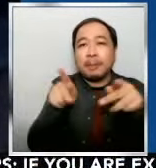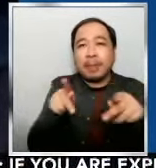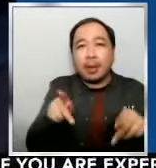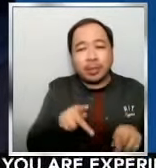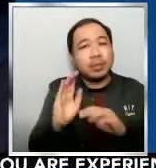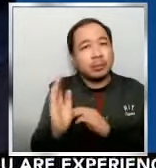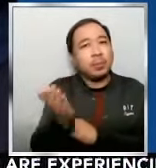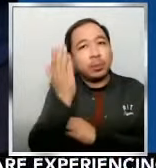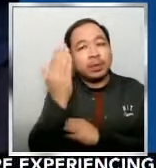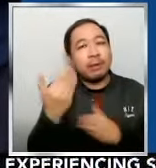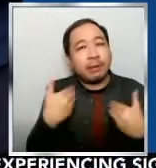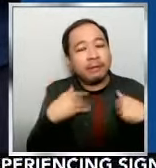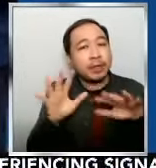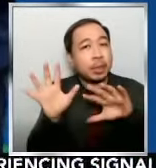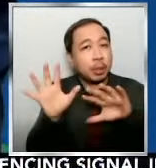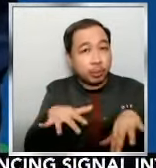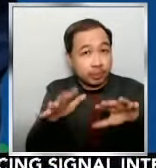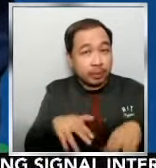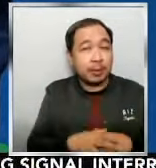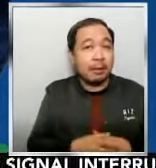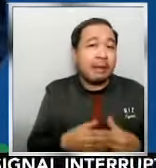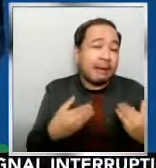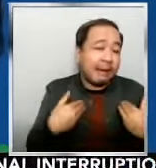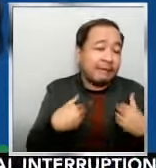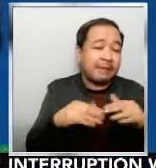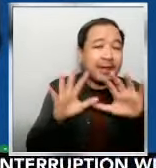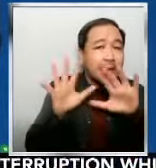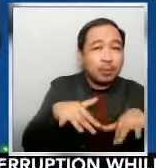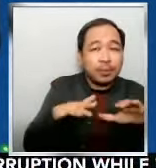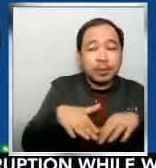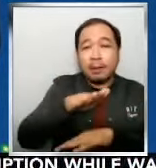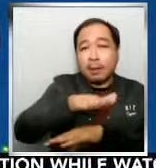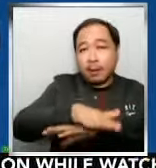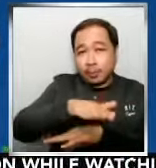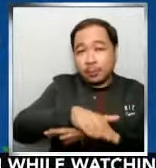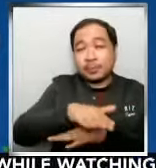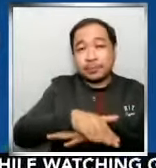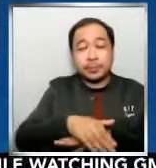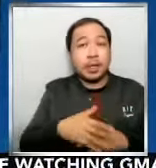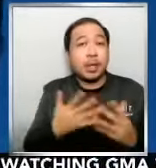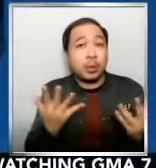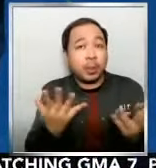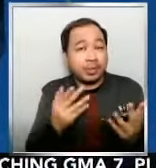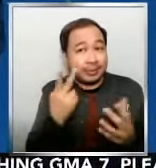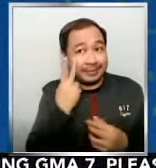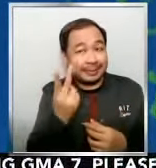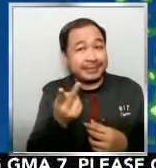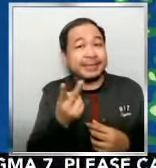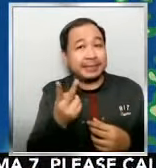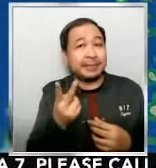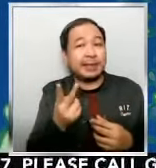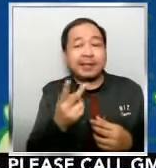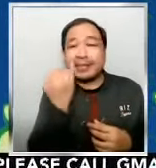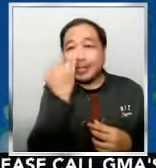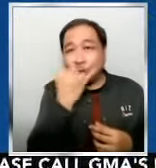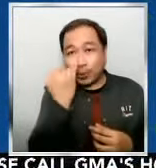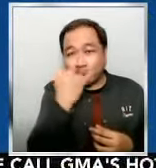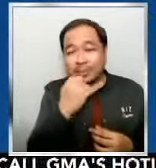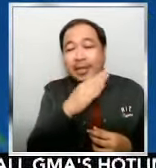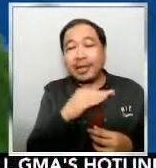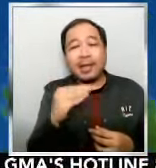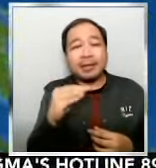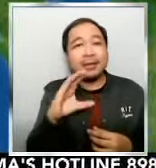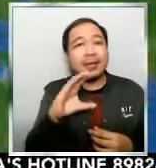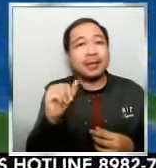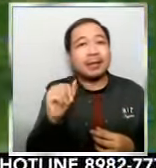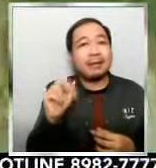kapuso. May ulan din naasahan pagdating ng hapon dito sa may ilang probinsya ng Ilocos Region at dyan sa may Cordillera. Dito sa